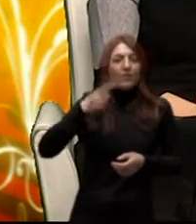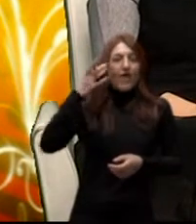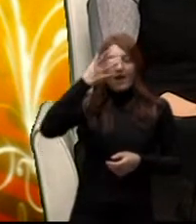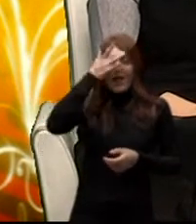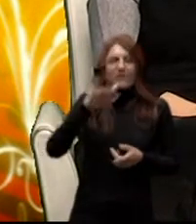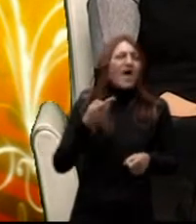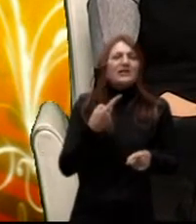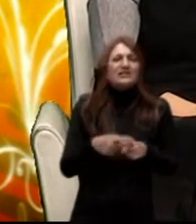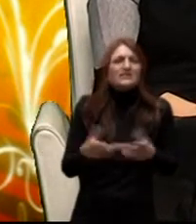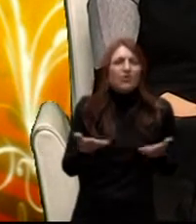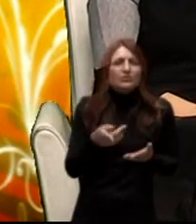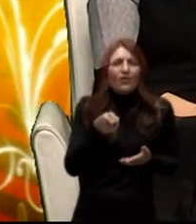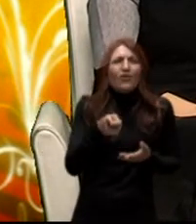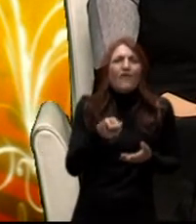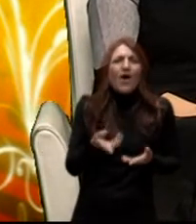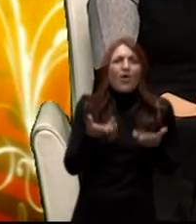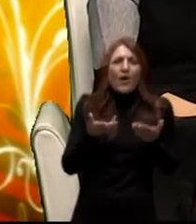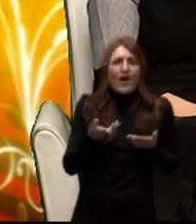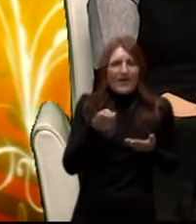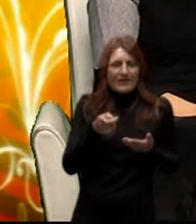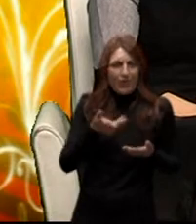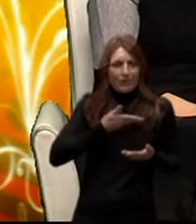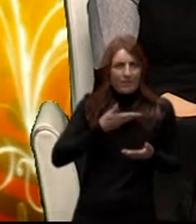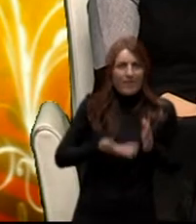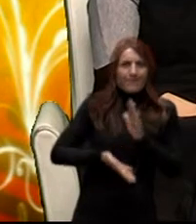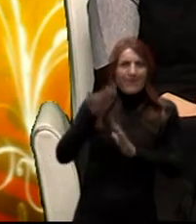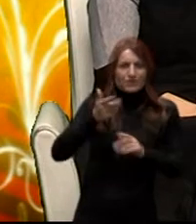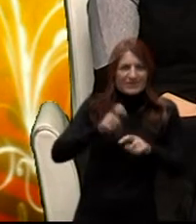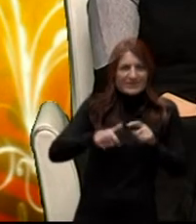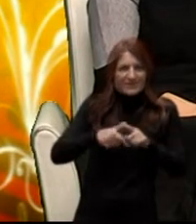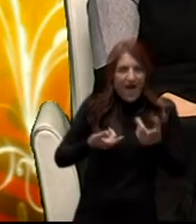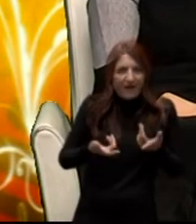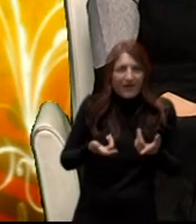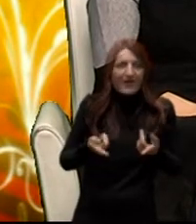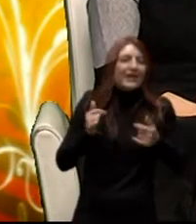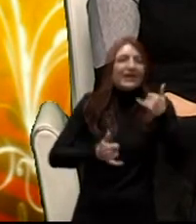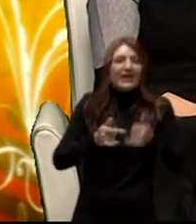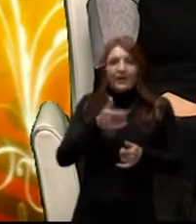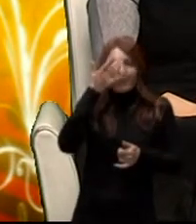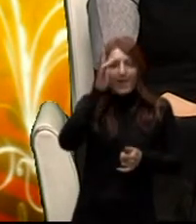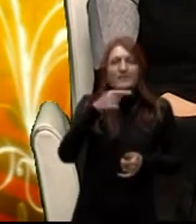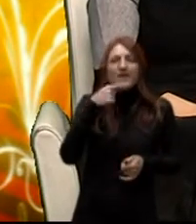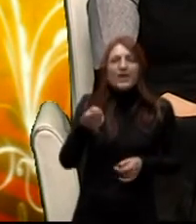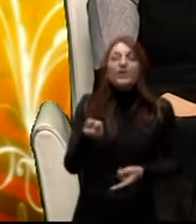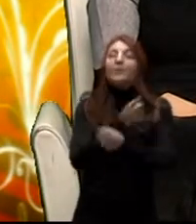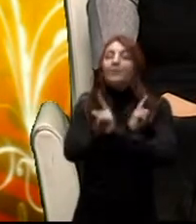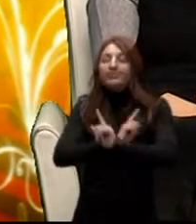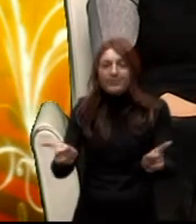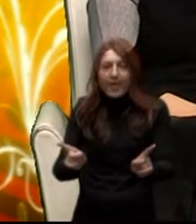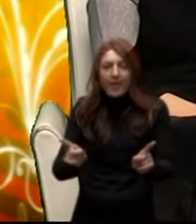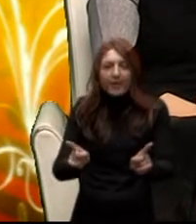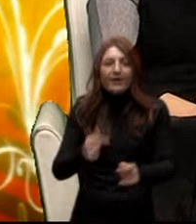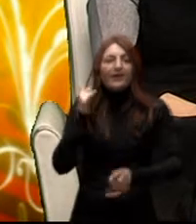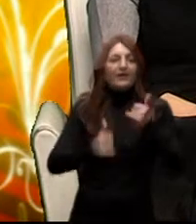neko se toliko teško nosi s nečim. Jel si preuzima previše stvari ili nije naučio reći ne, ili se želi